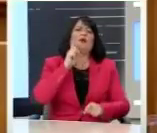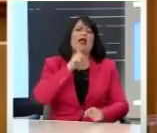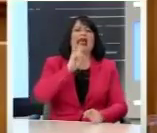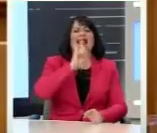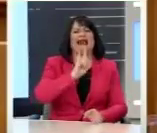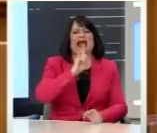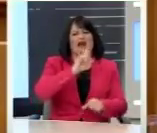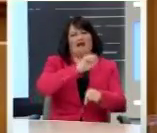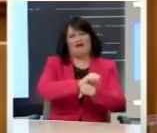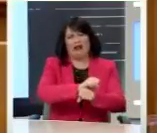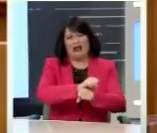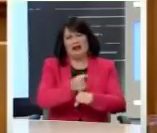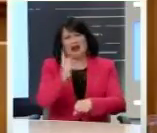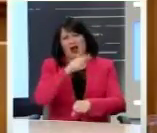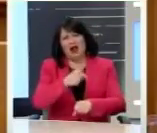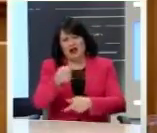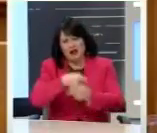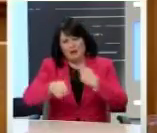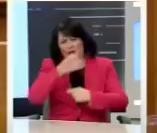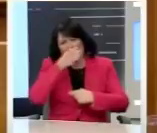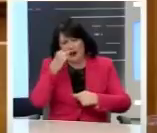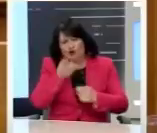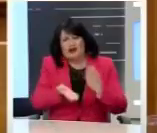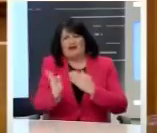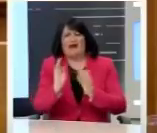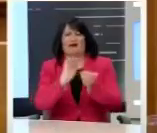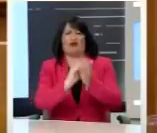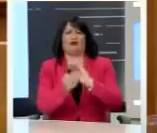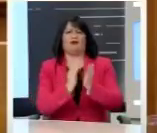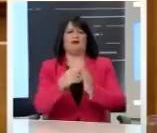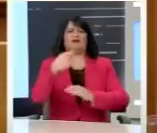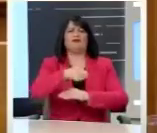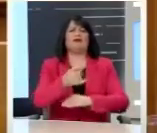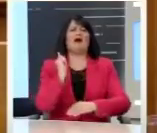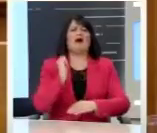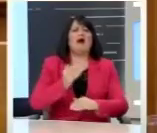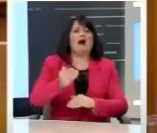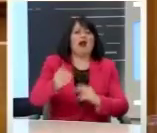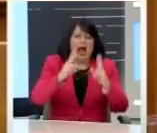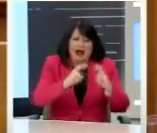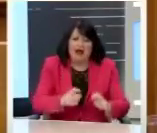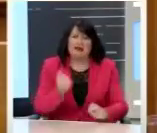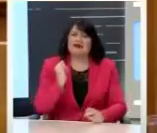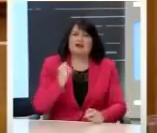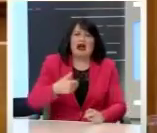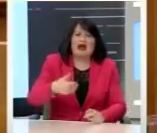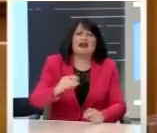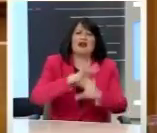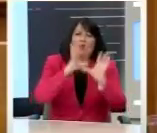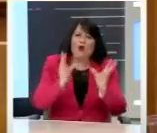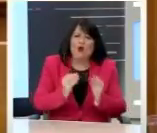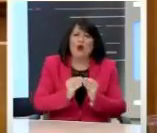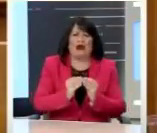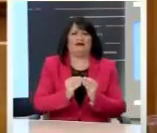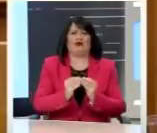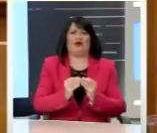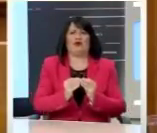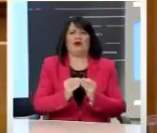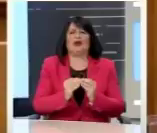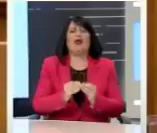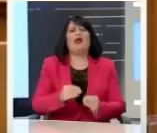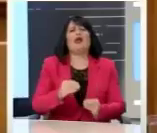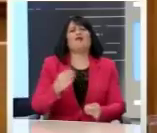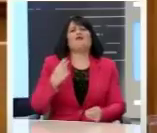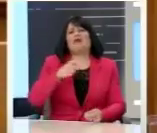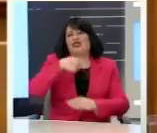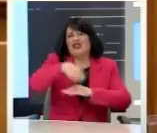συναντήσεις κατηγορουμένων και υποδίκων με ανώτερους δικαστικούς λειτουργούς, τόσο οι καθυστερήσεις σε ανακριτικές διαδικασίες, τόσο οι διαβρώσεις μεγάλης μερίδας δημοσίων